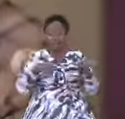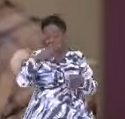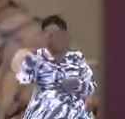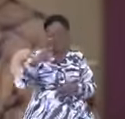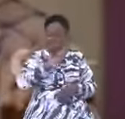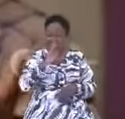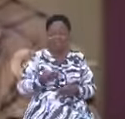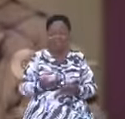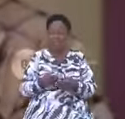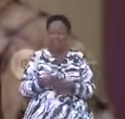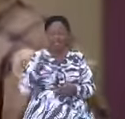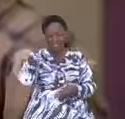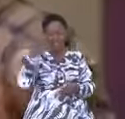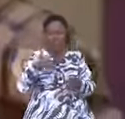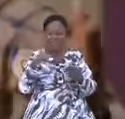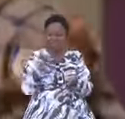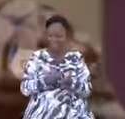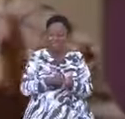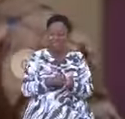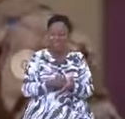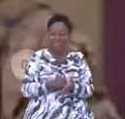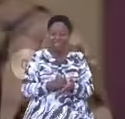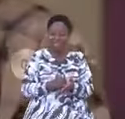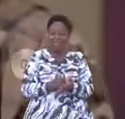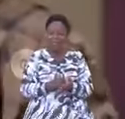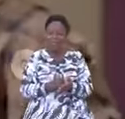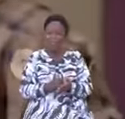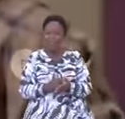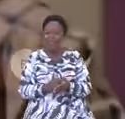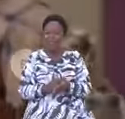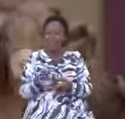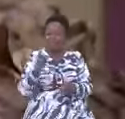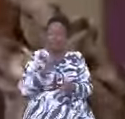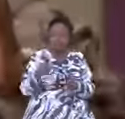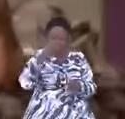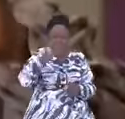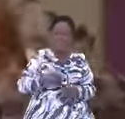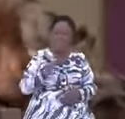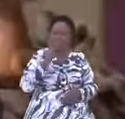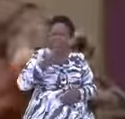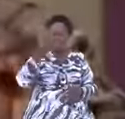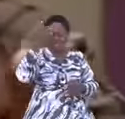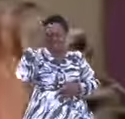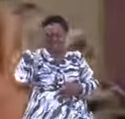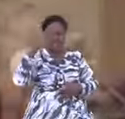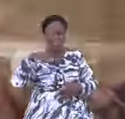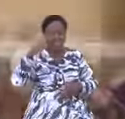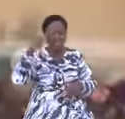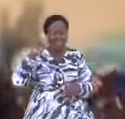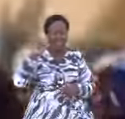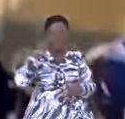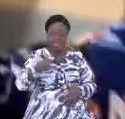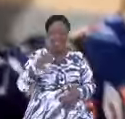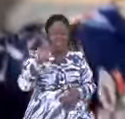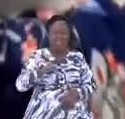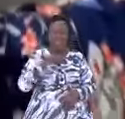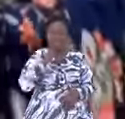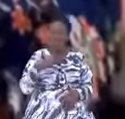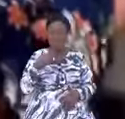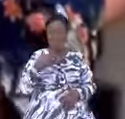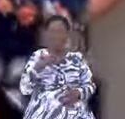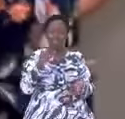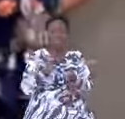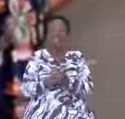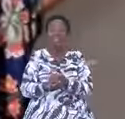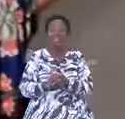membre de l'église au moins t'es malade je ne pourrais pas dit qu'elle était dans le seigneur c'était dans